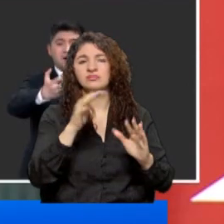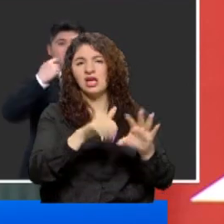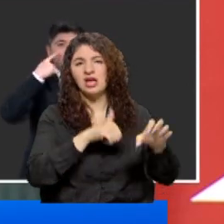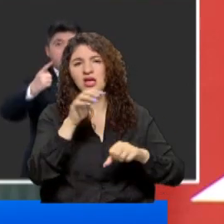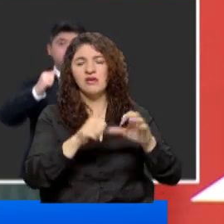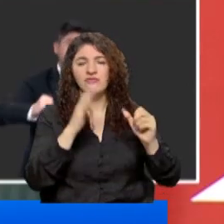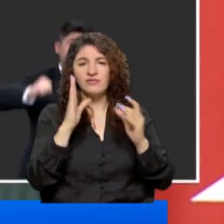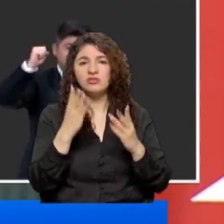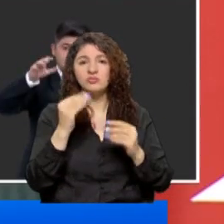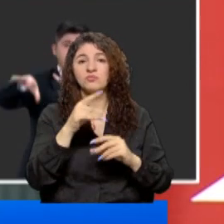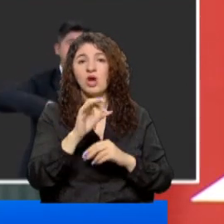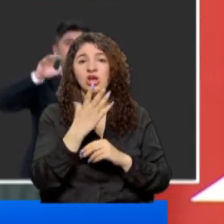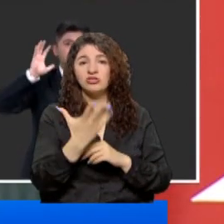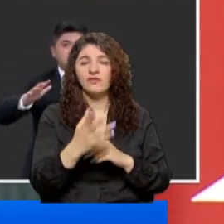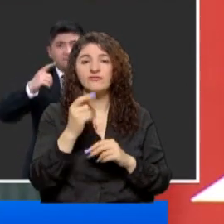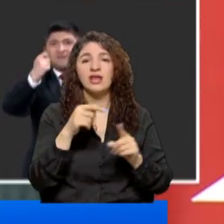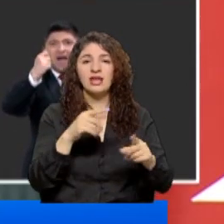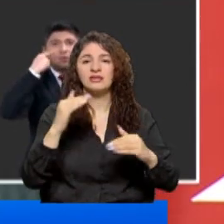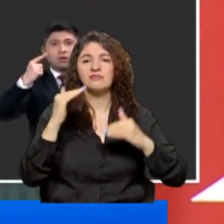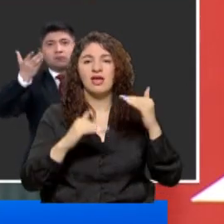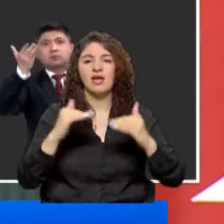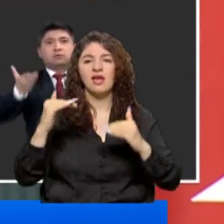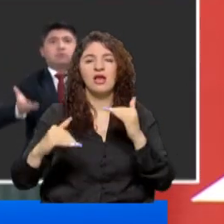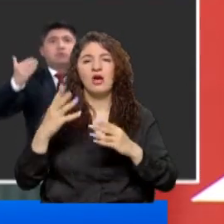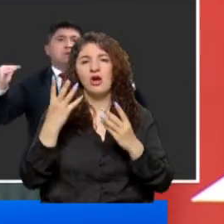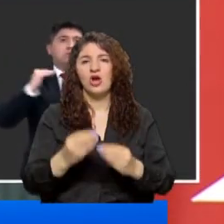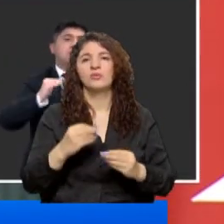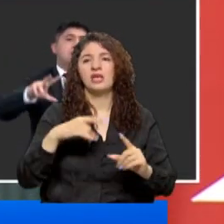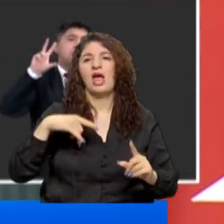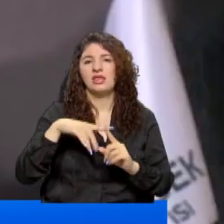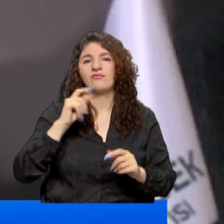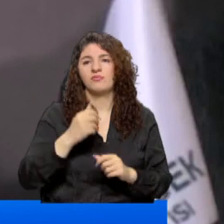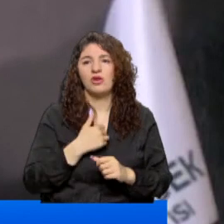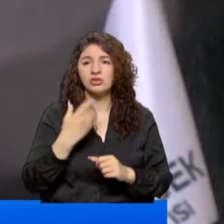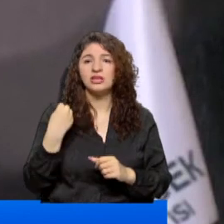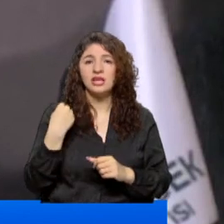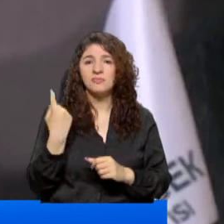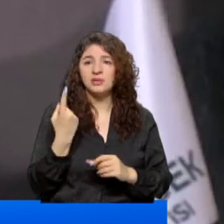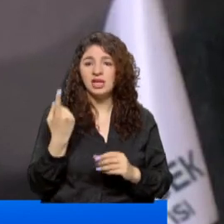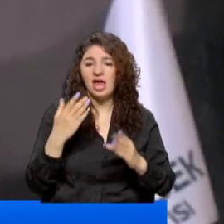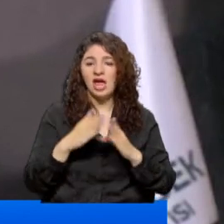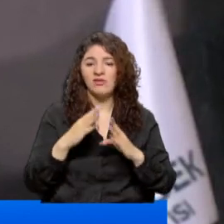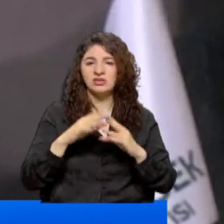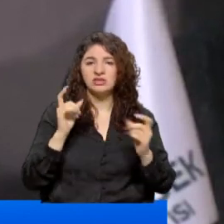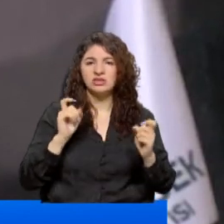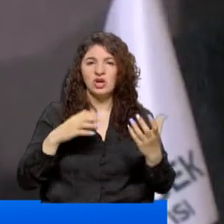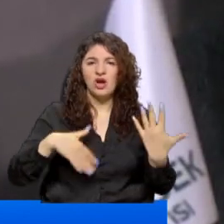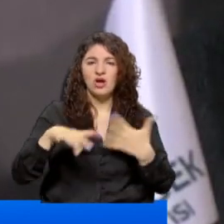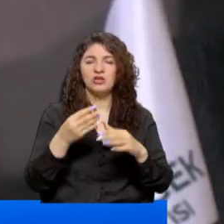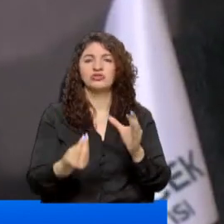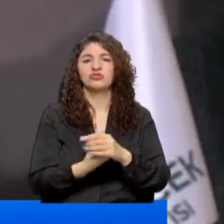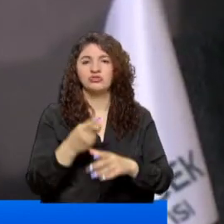artmasını Böylece fiyatların denge gelmesini ip hedefliyor yeni bir konu spekülasyona yol